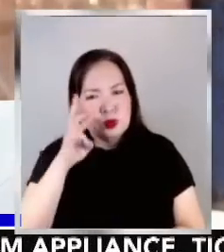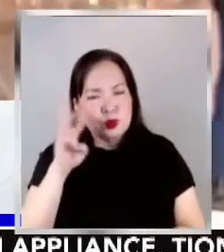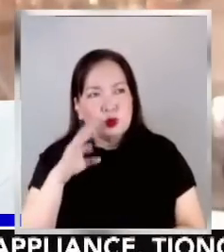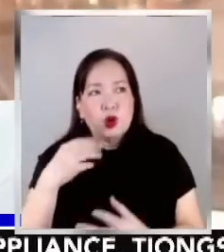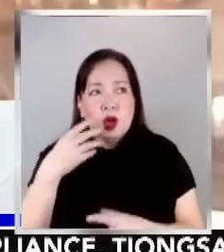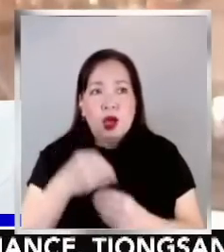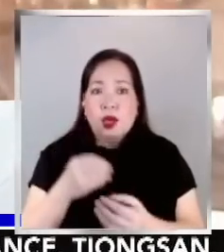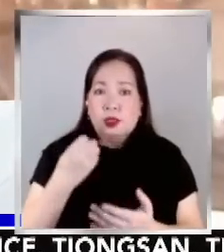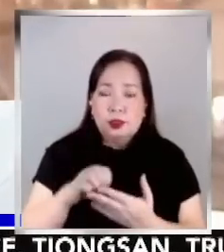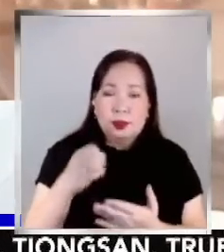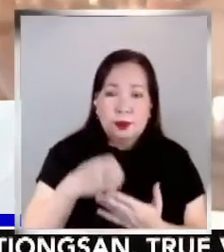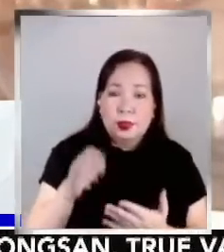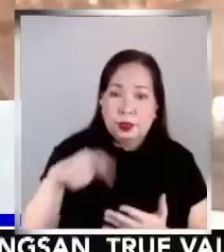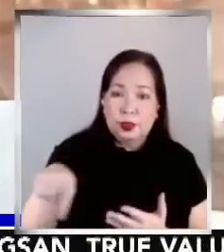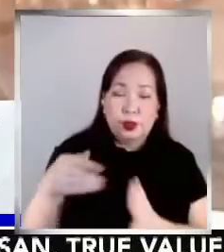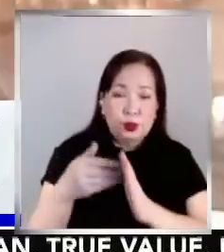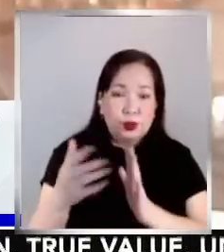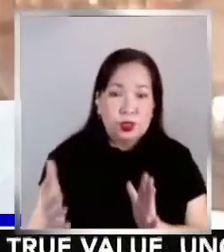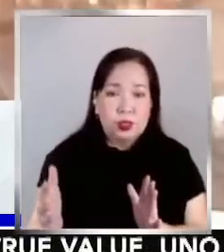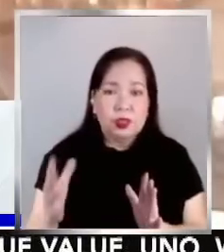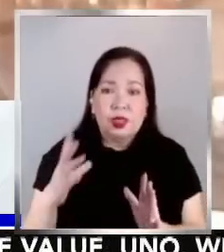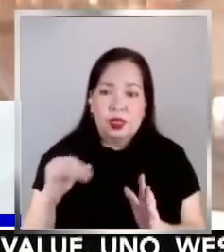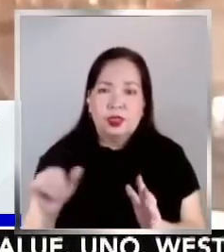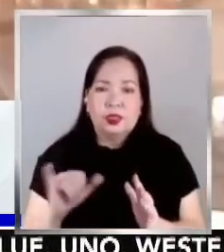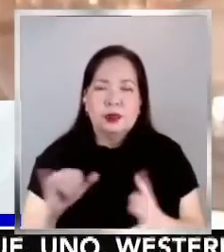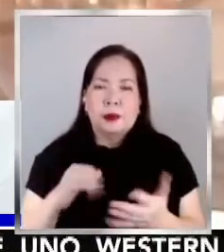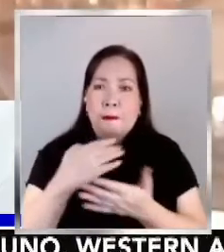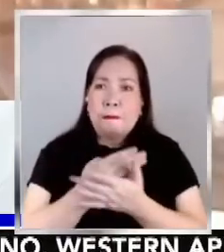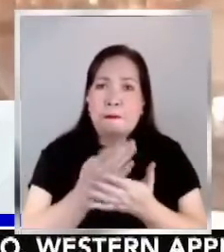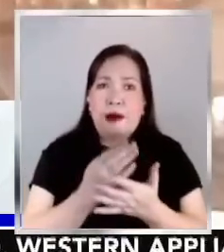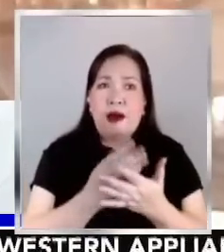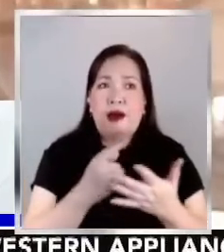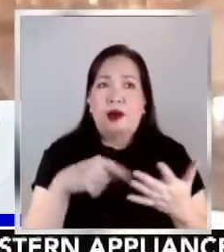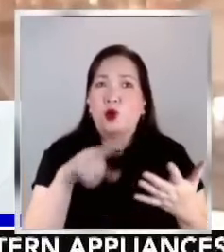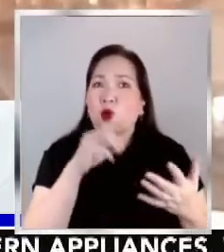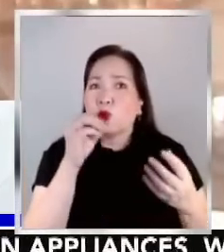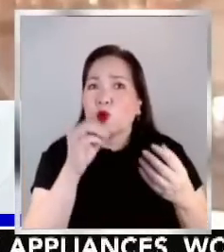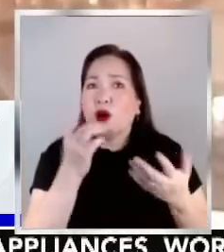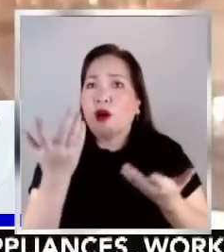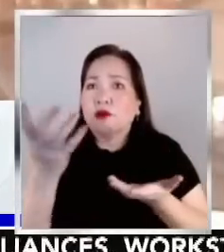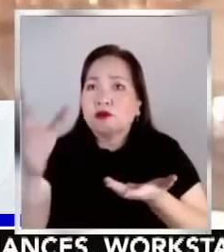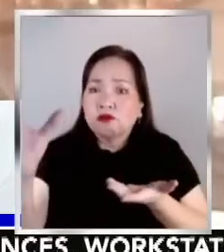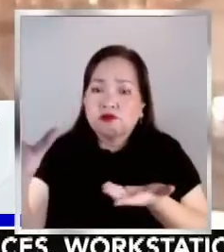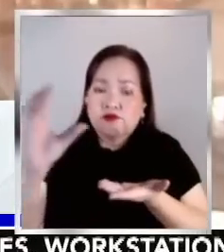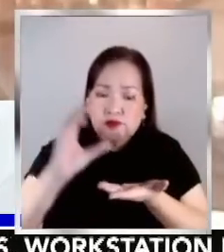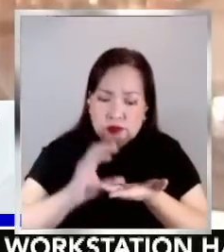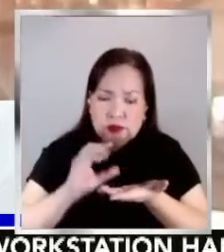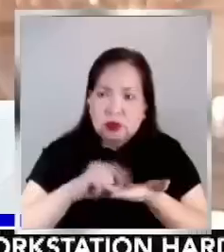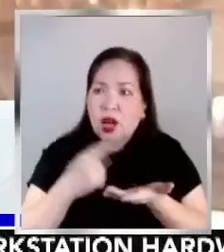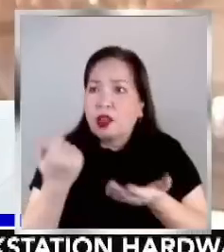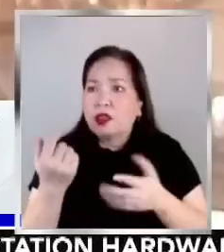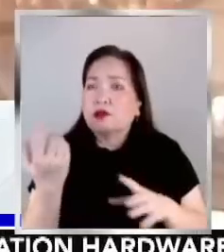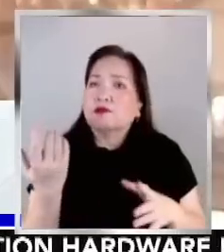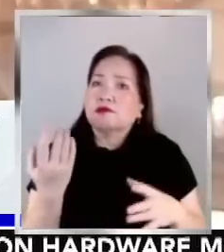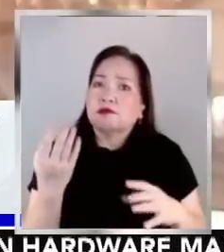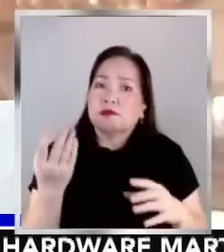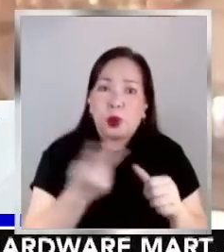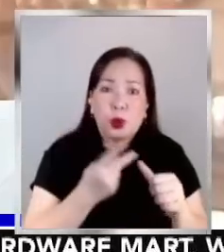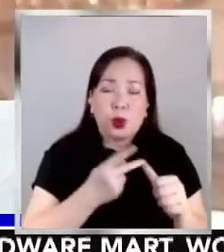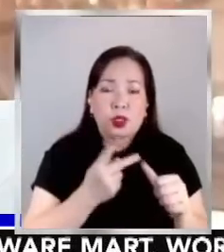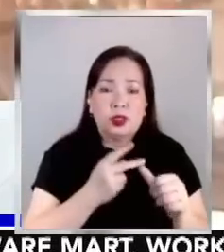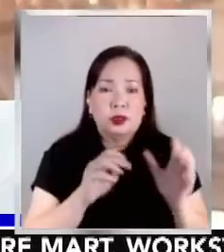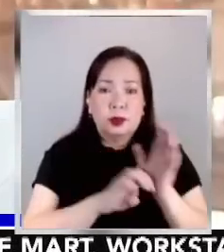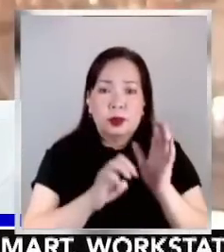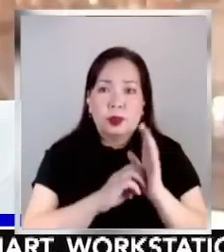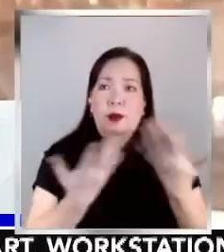mga estudyante at aagaw ng pondo para sa mga mas kailangang bagay, gaya ng dagdag pasilidad sa mga paaralan at